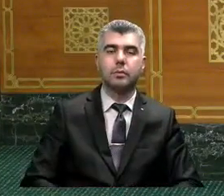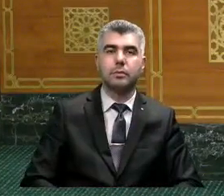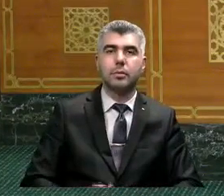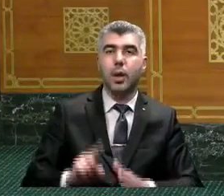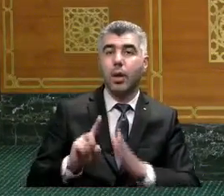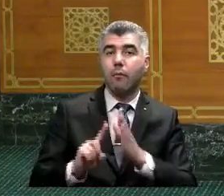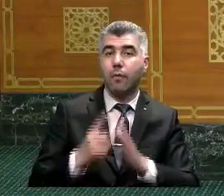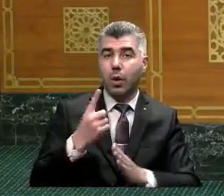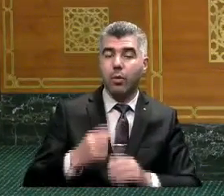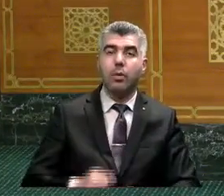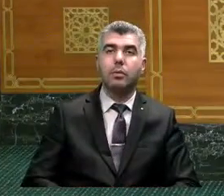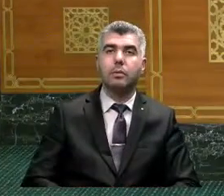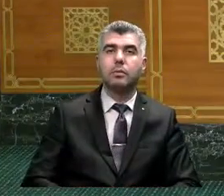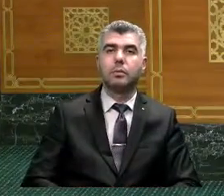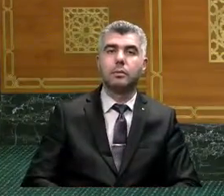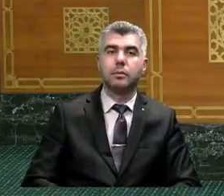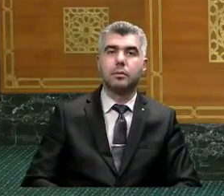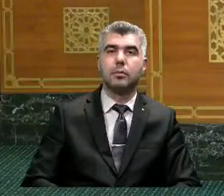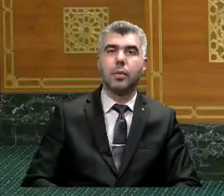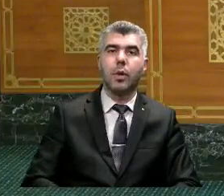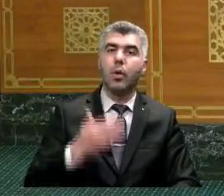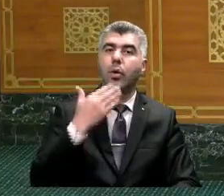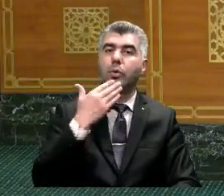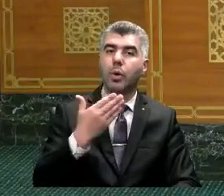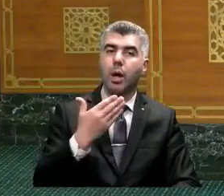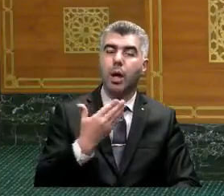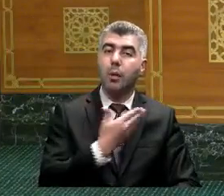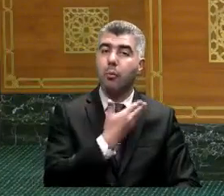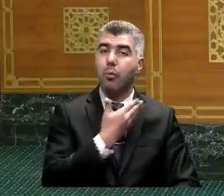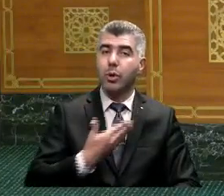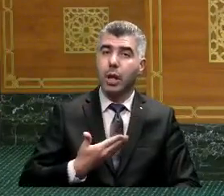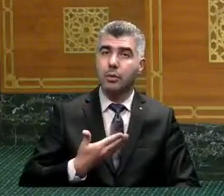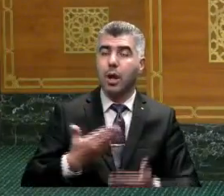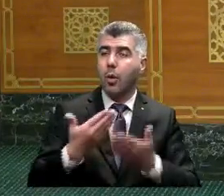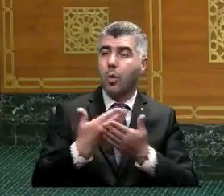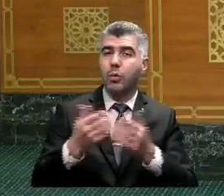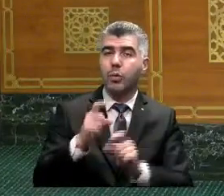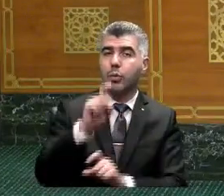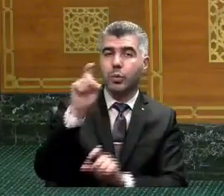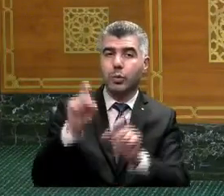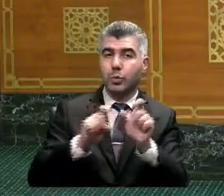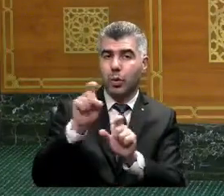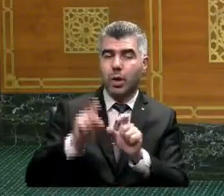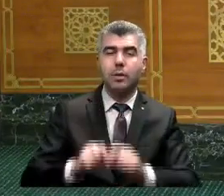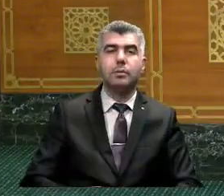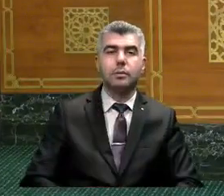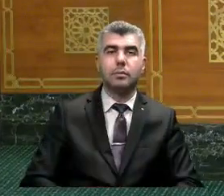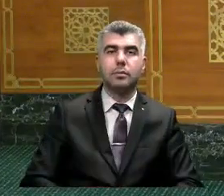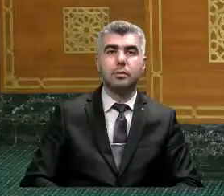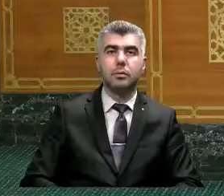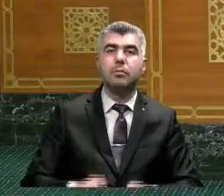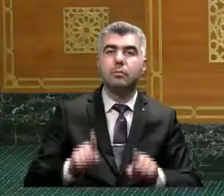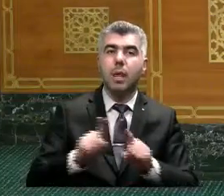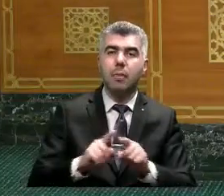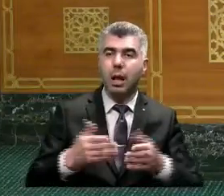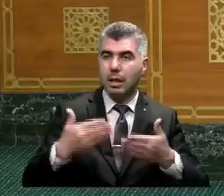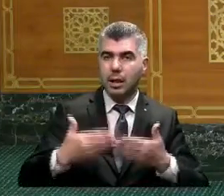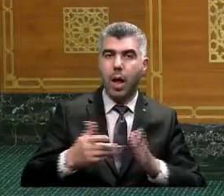بداية أود أن أشكر السادة المستشارين على طرح هذه الأسئلة حول هذا القطاع